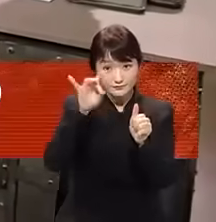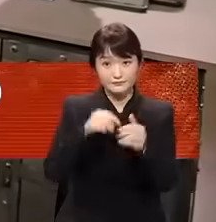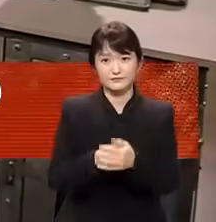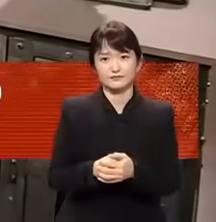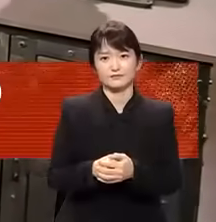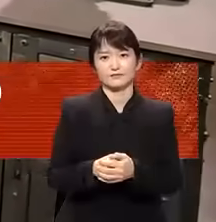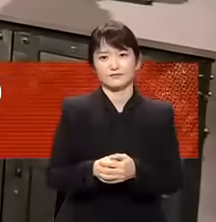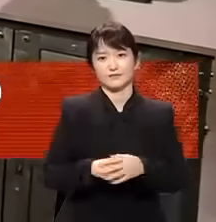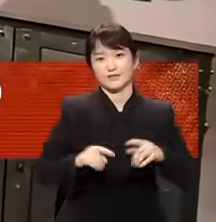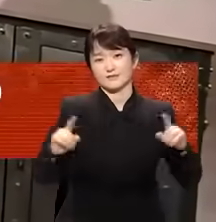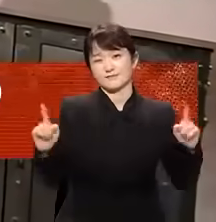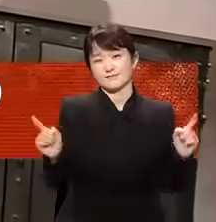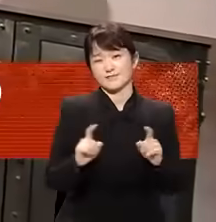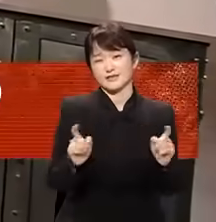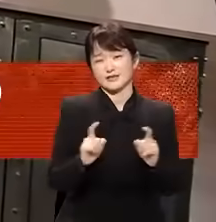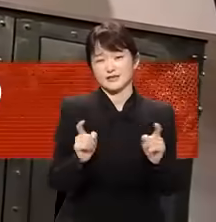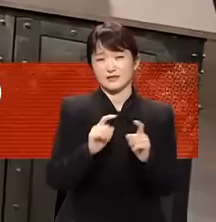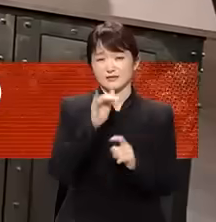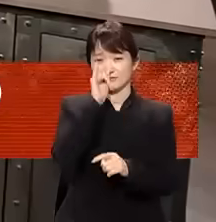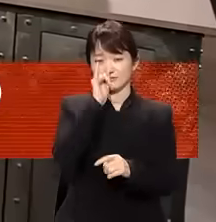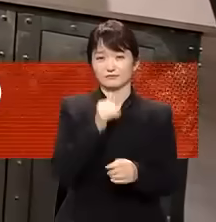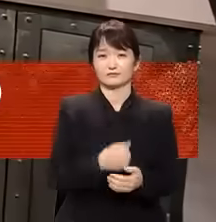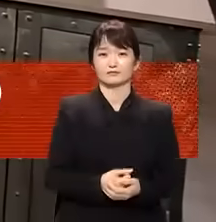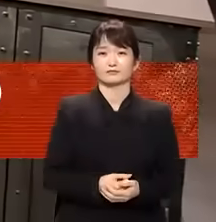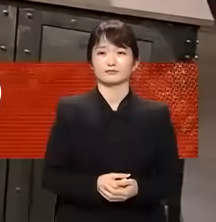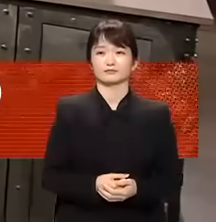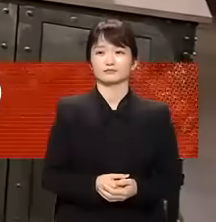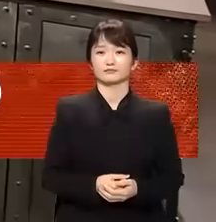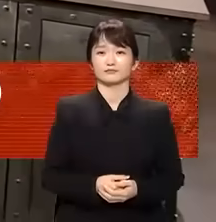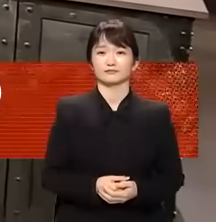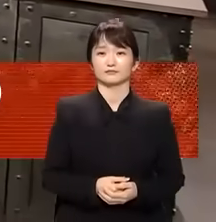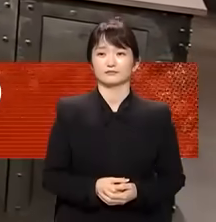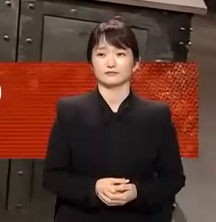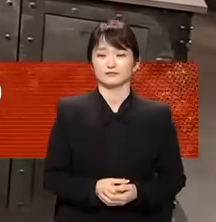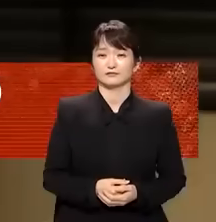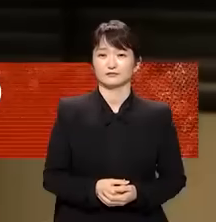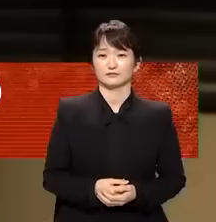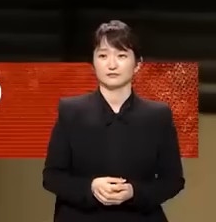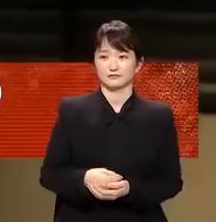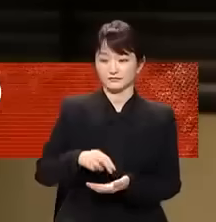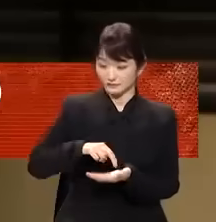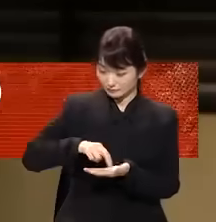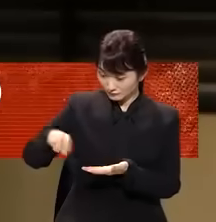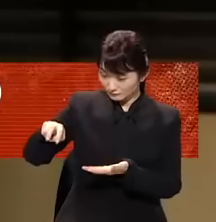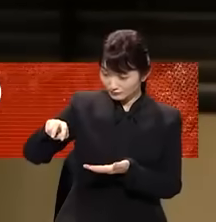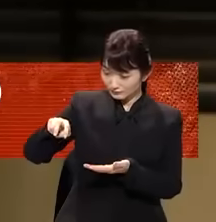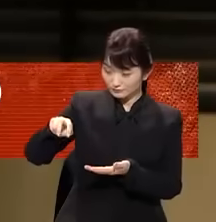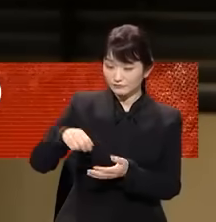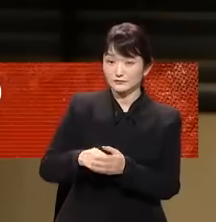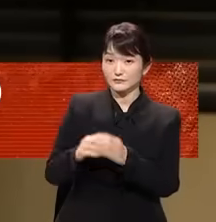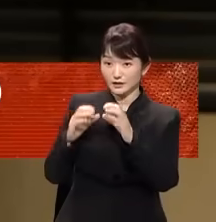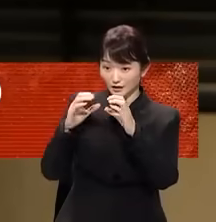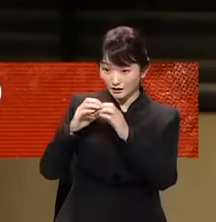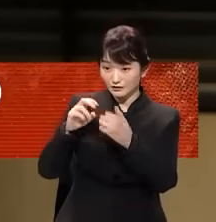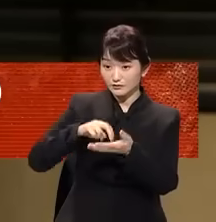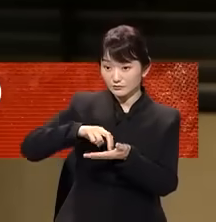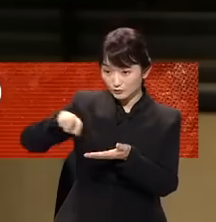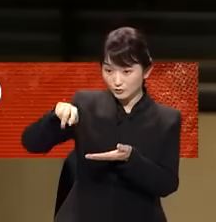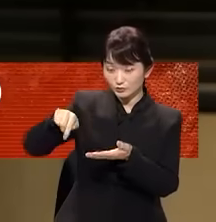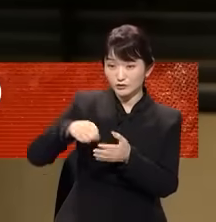팍 어 그니까 저도 뭐 뭐 하트 이모티콘 보내고 누나 그러고 뭐 집에 데려다 주고 뭐 요런